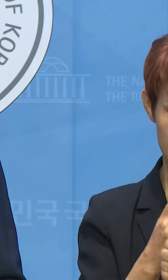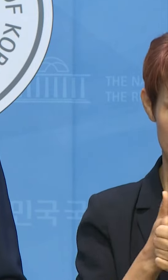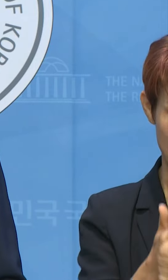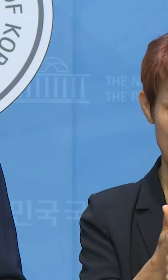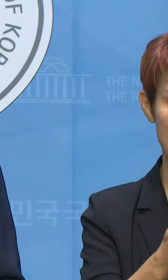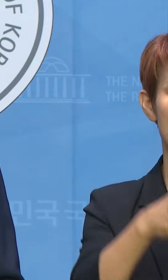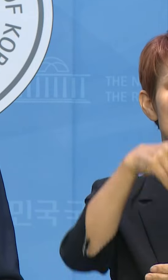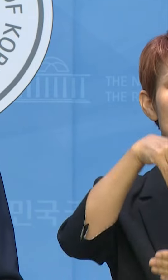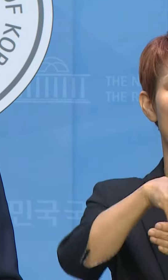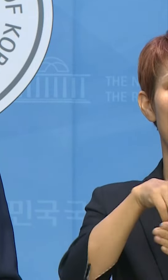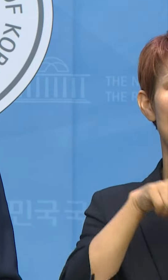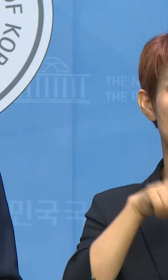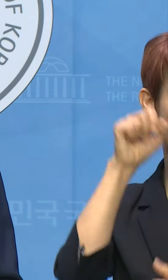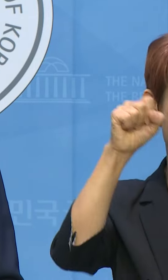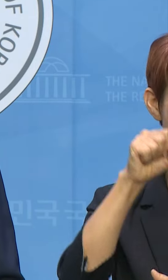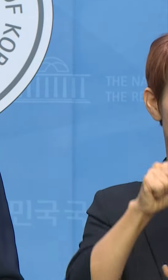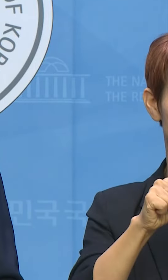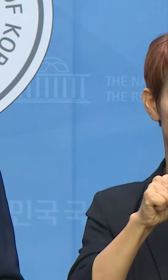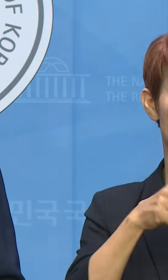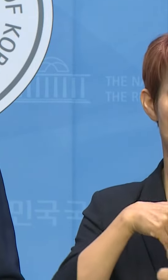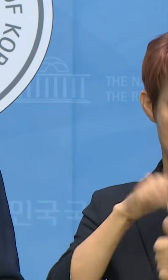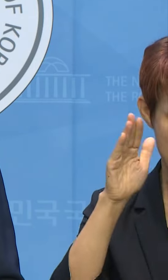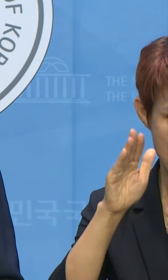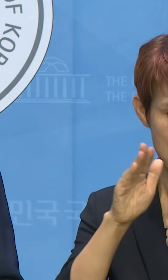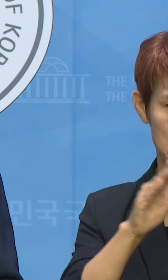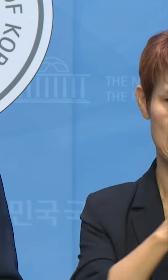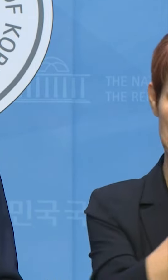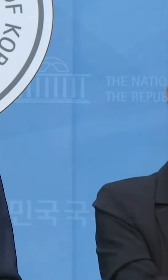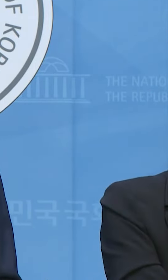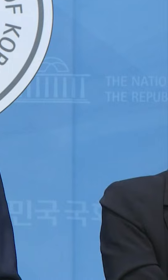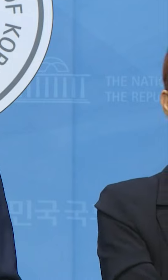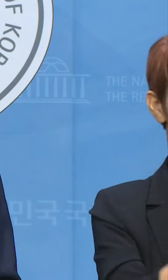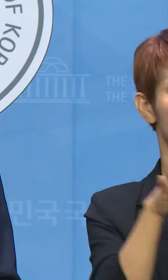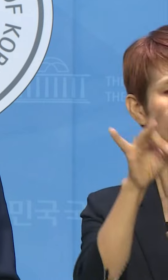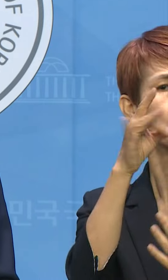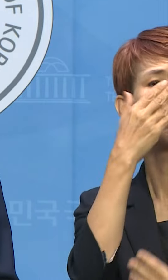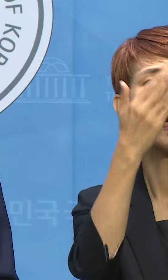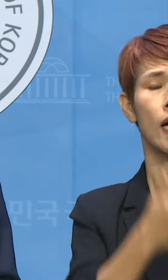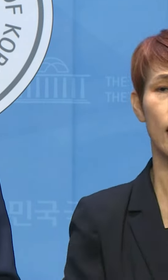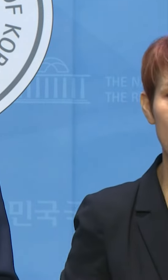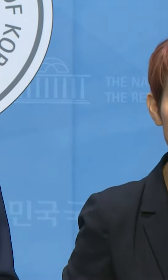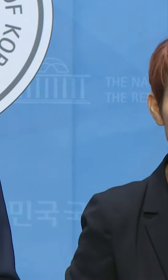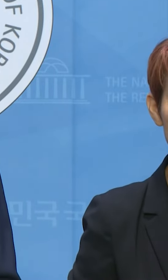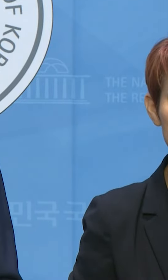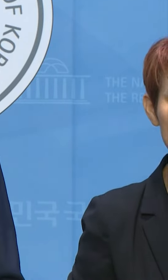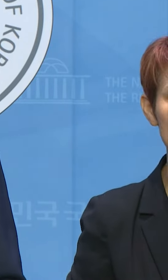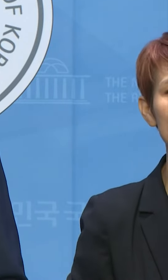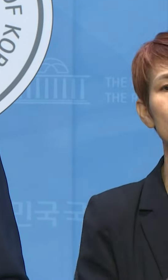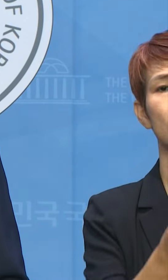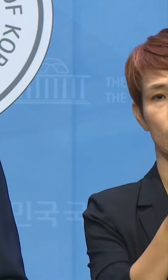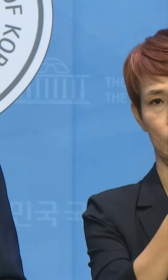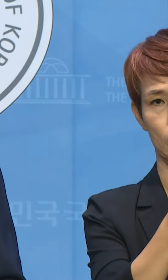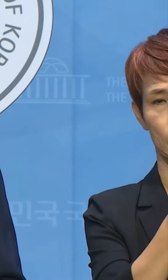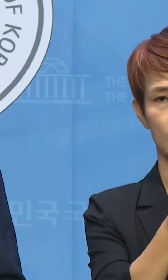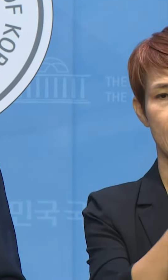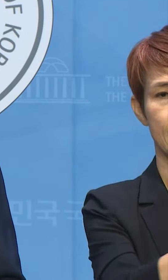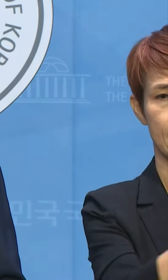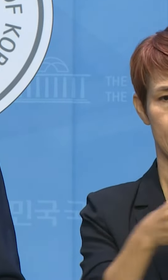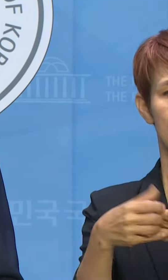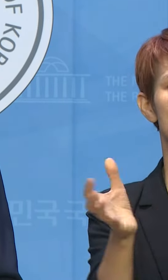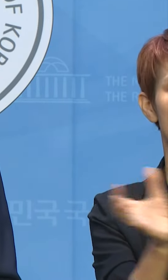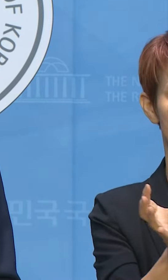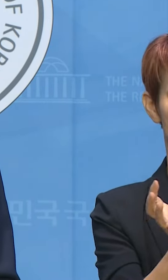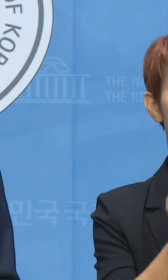선거의 후보 낼 곳은 내고 내지 않을 곳은 내지 않을 것입니다 둘째 이끄는